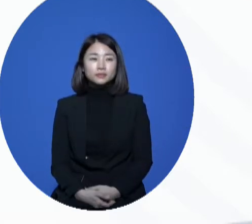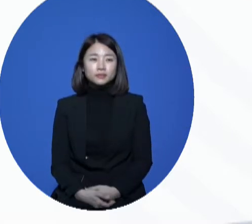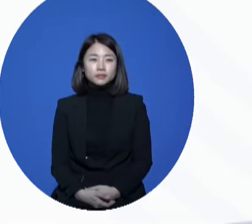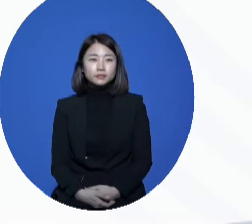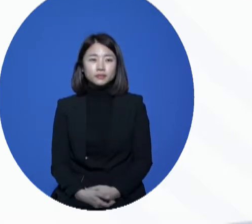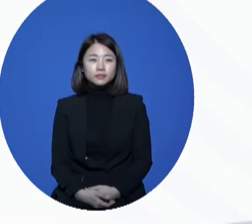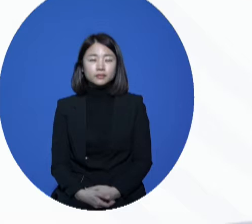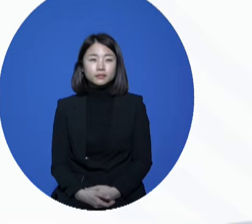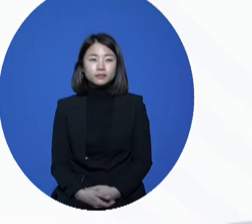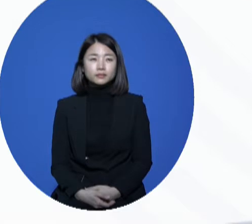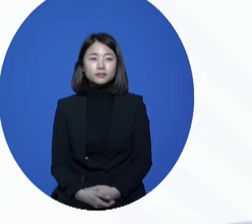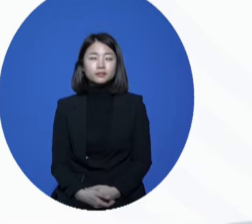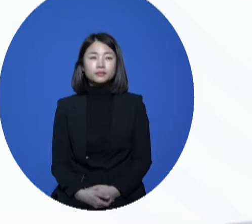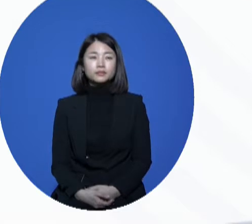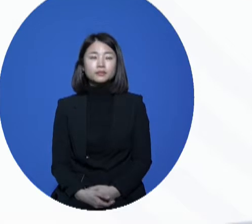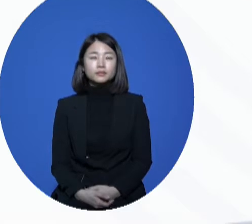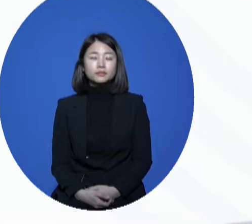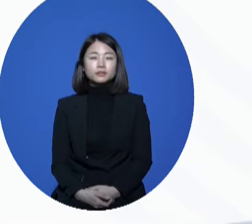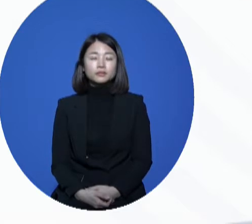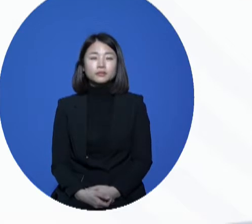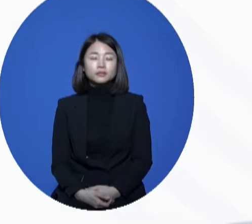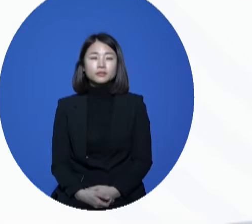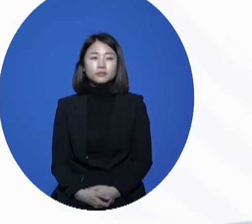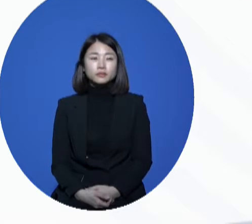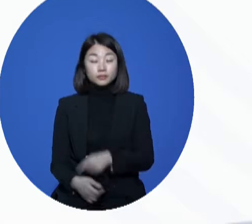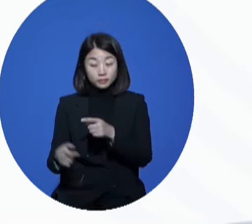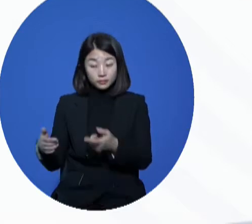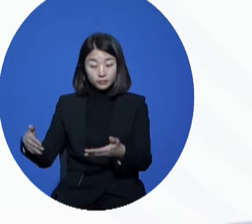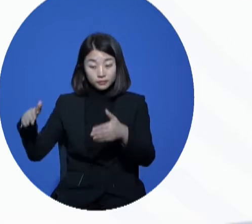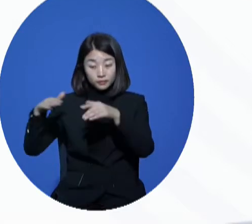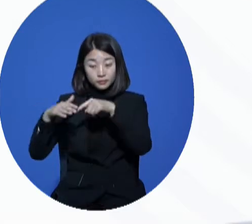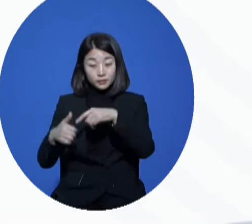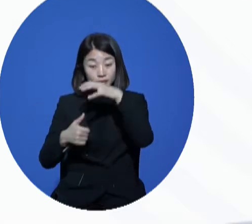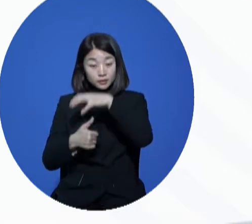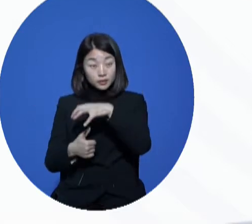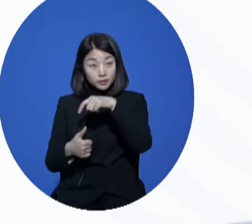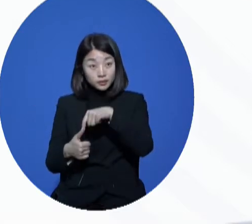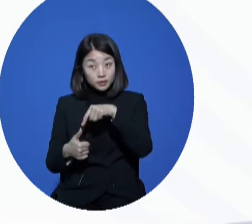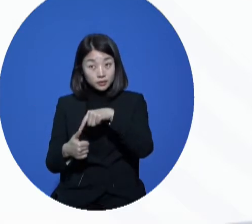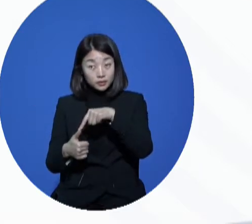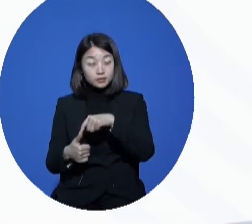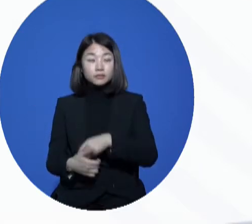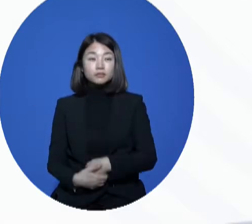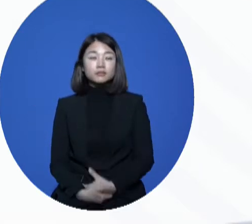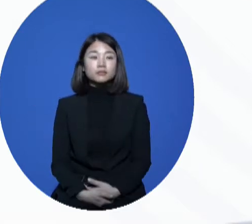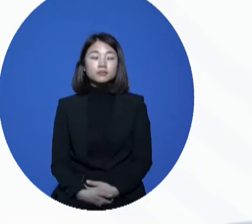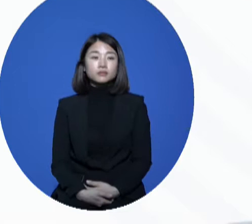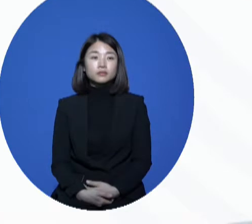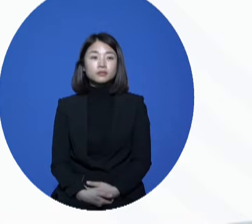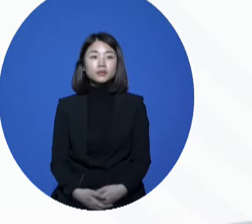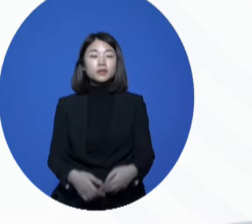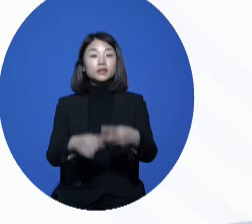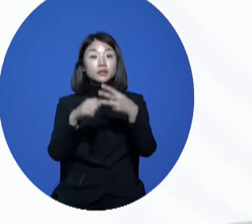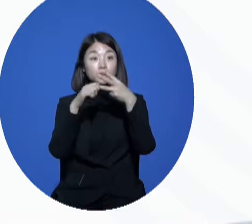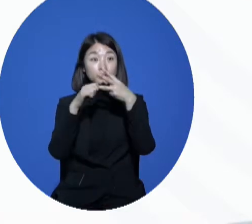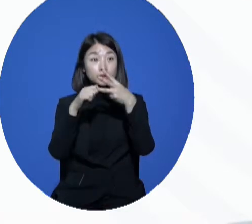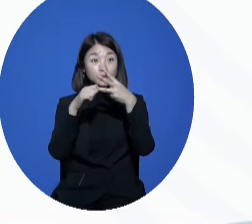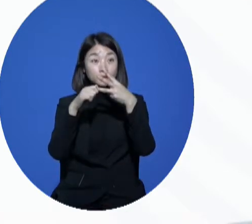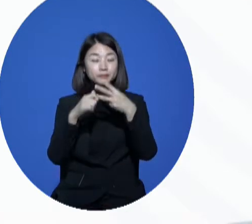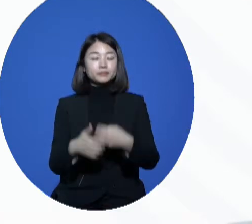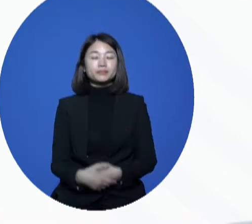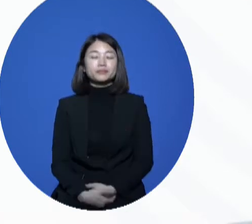것이죠. 그래서 이 시설 내에서 갇히게 된 결과였었습니다. 세